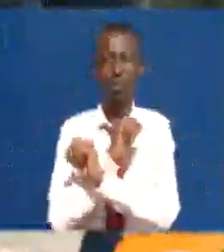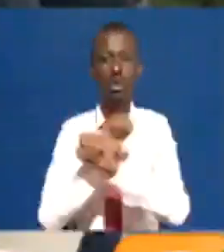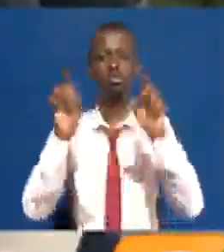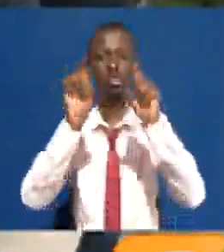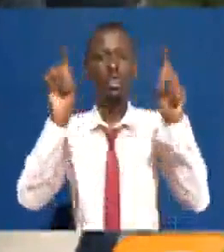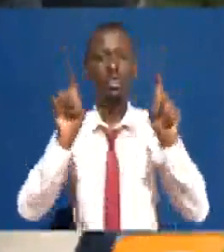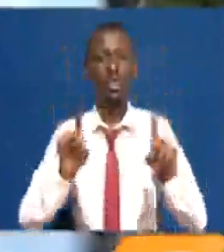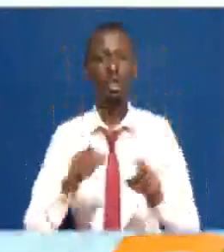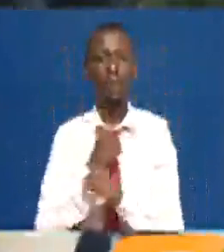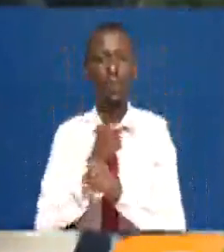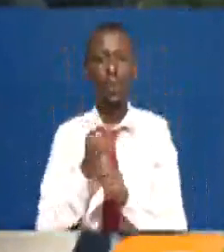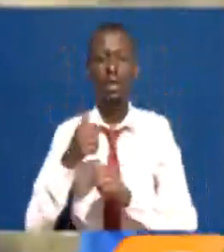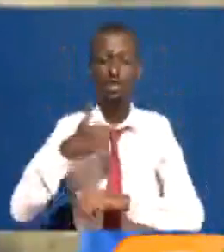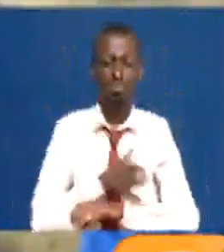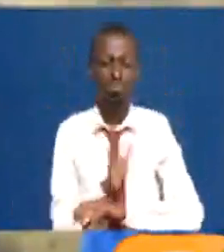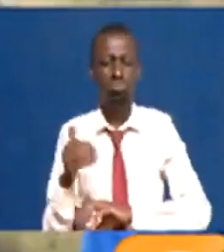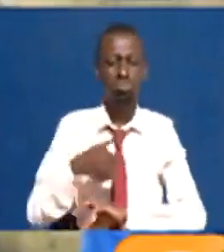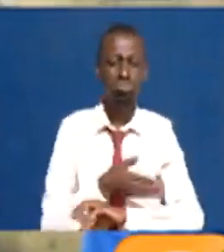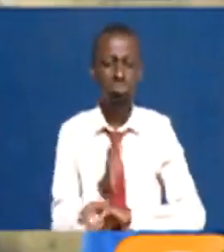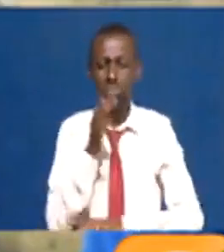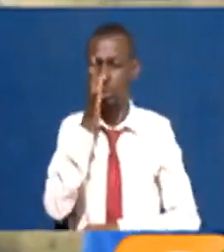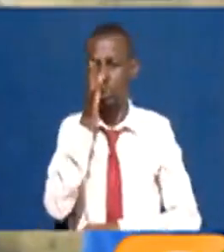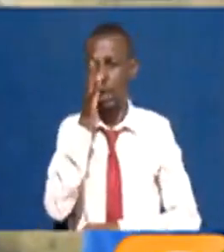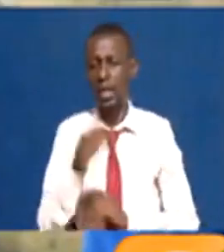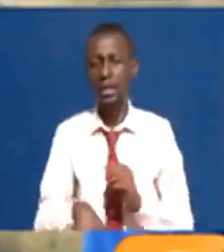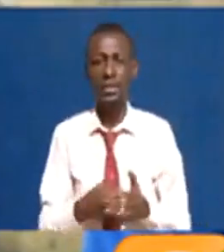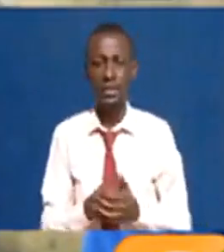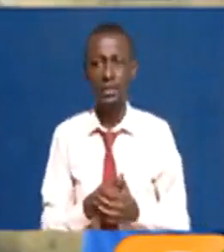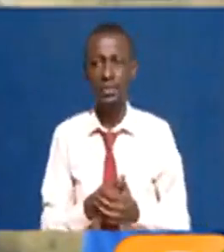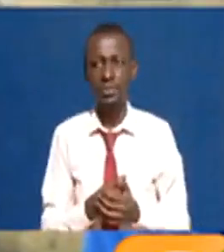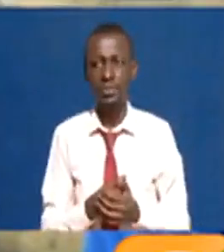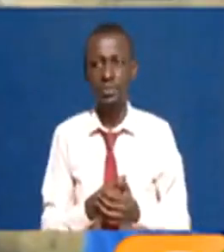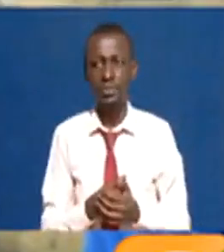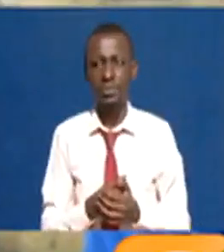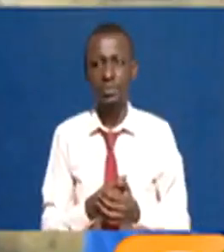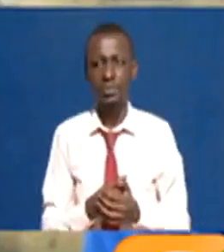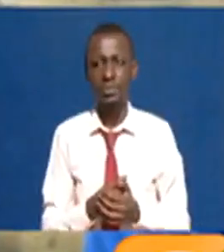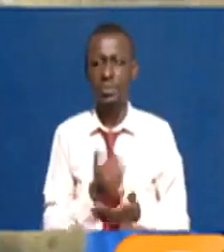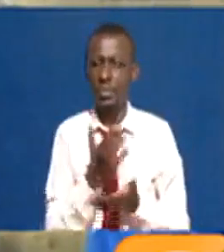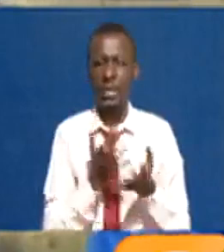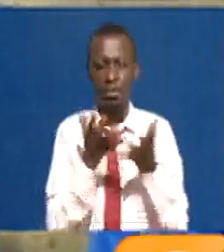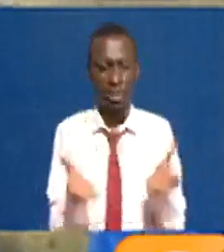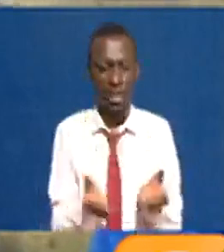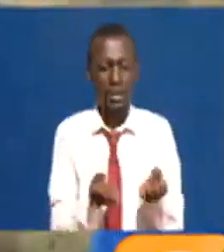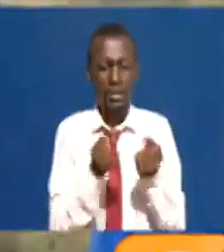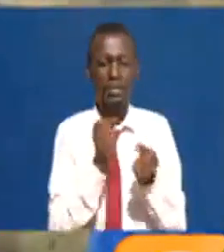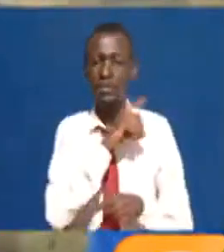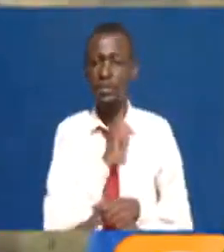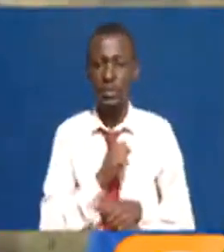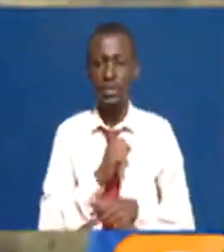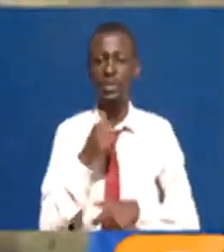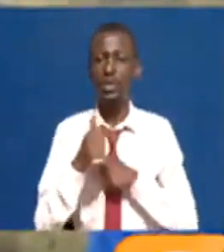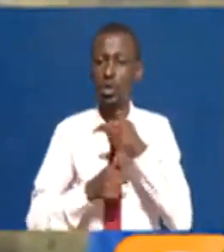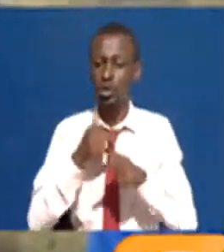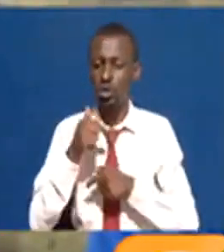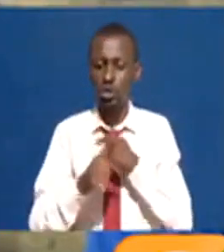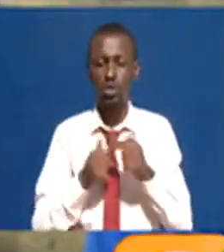mitihani wanashiriki udanganyifu. Give you our word, we have arrested quite a number of them. We continue to deal with